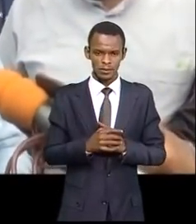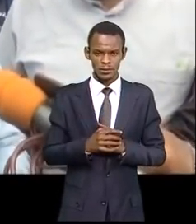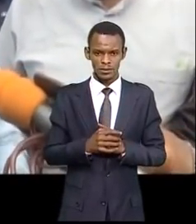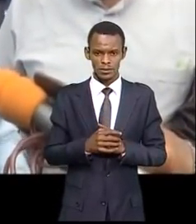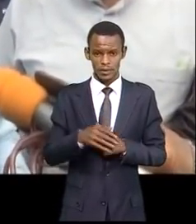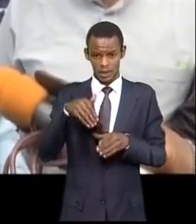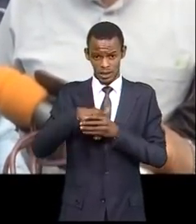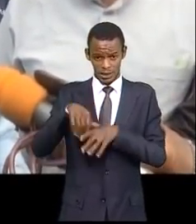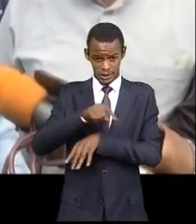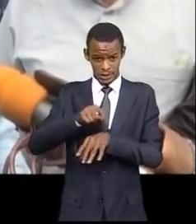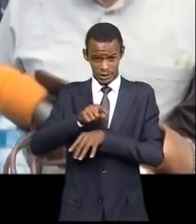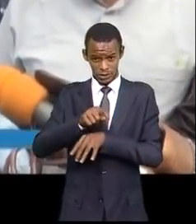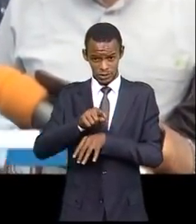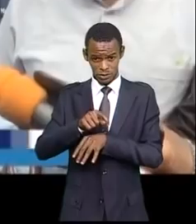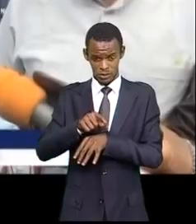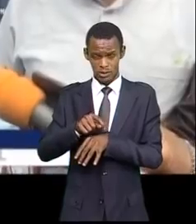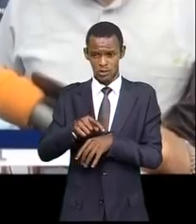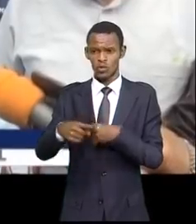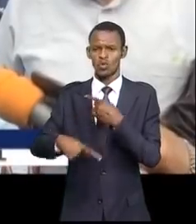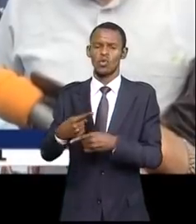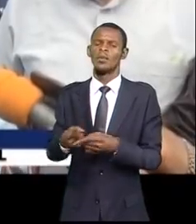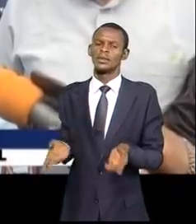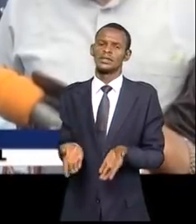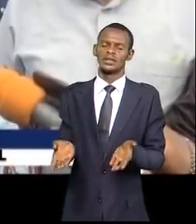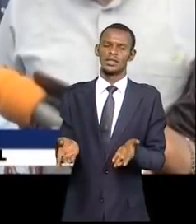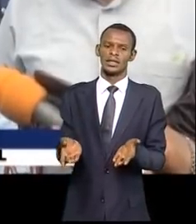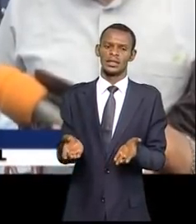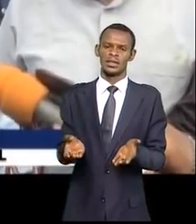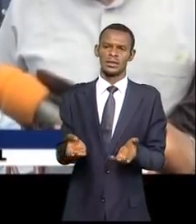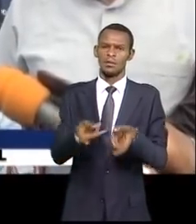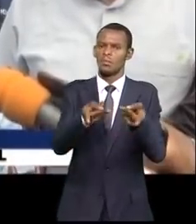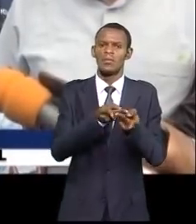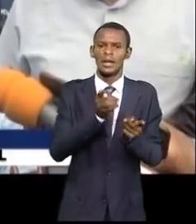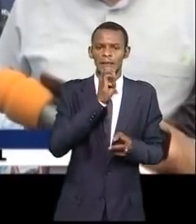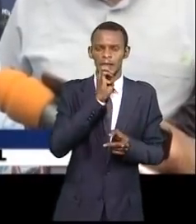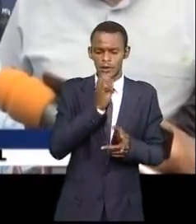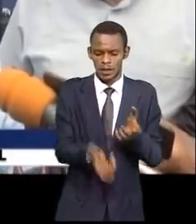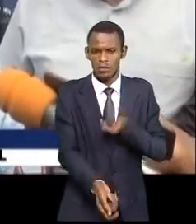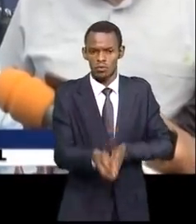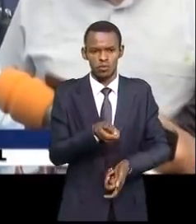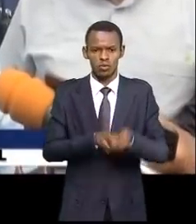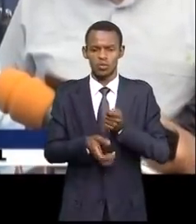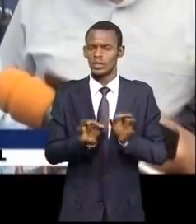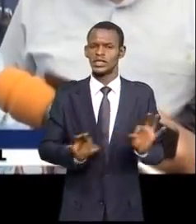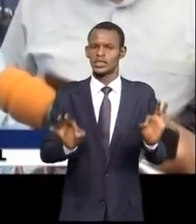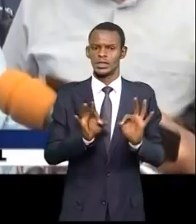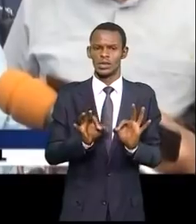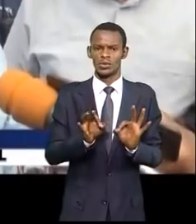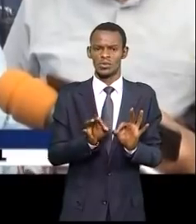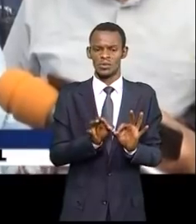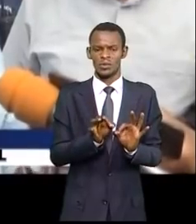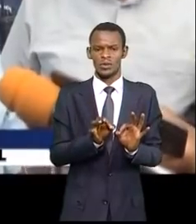si on la fait de famille mais qui n'a dû son dos avec ou de 3000 heures et le